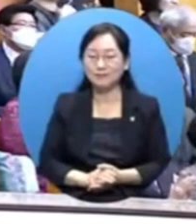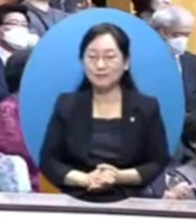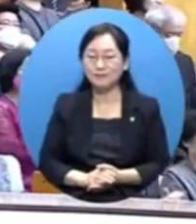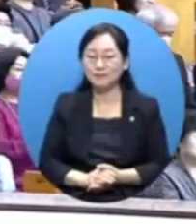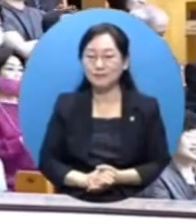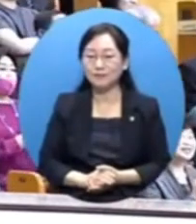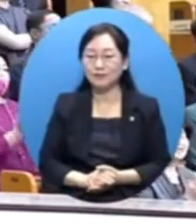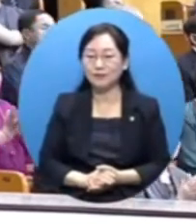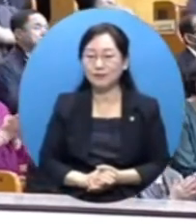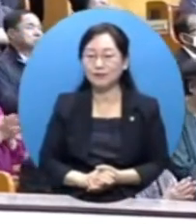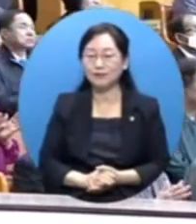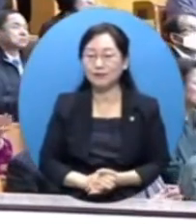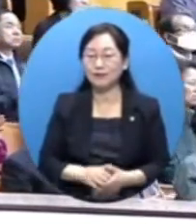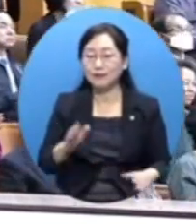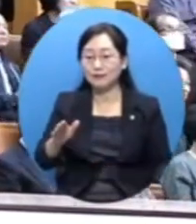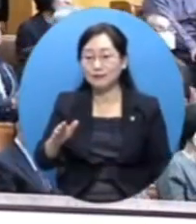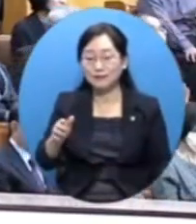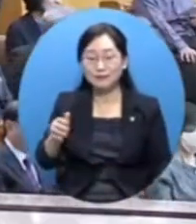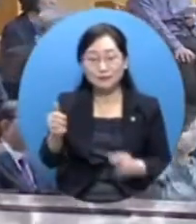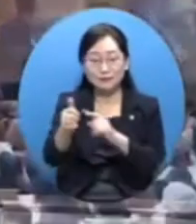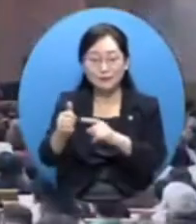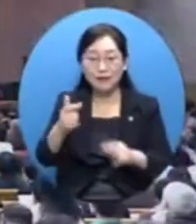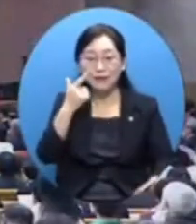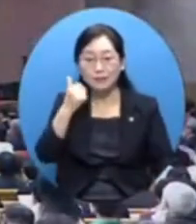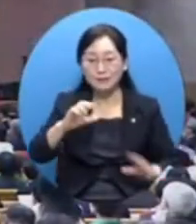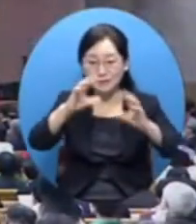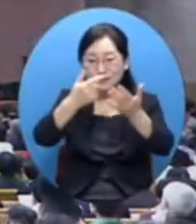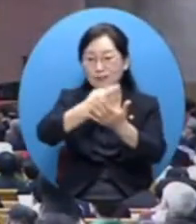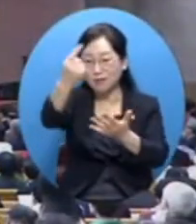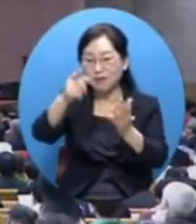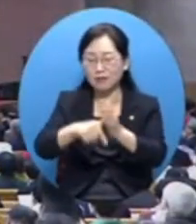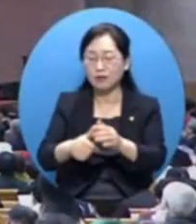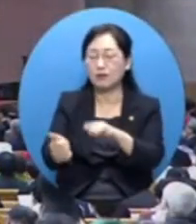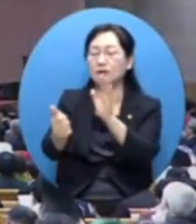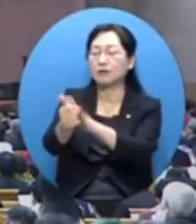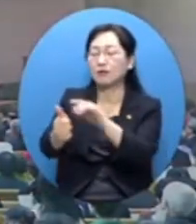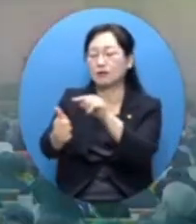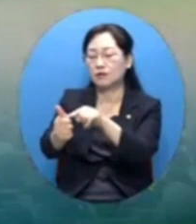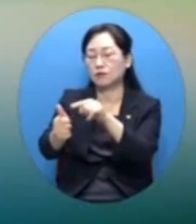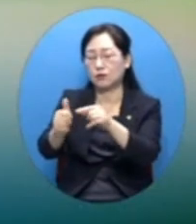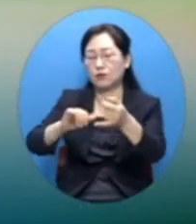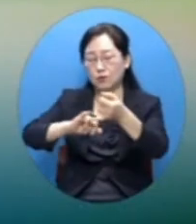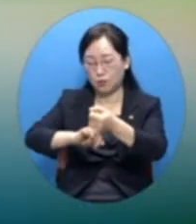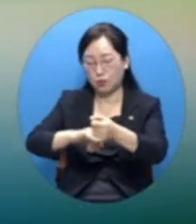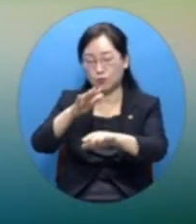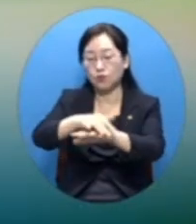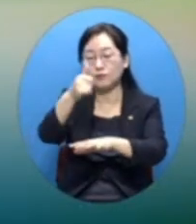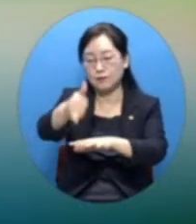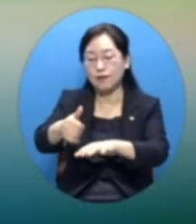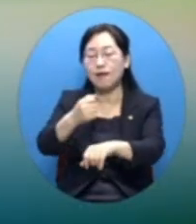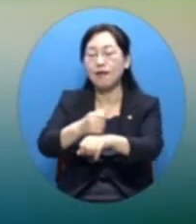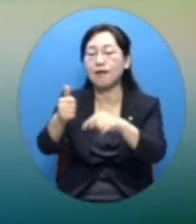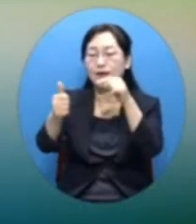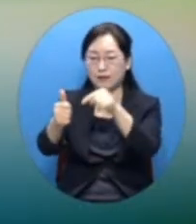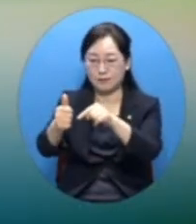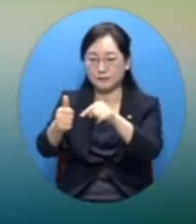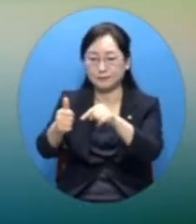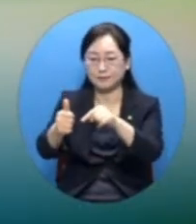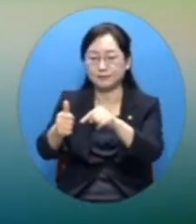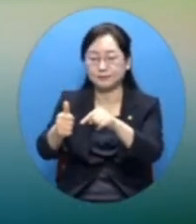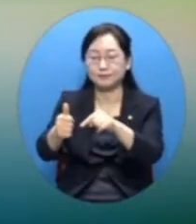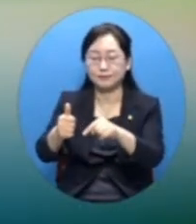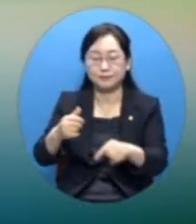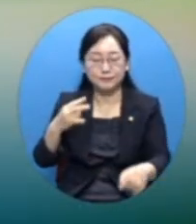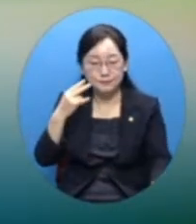할렐루야 그의 아버지가 생활을 따르면서 너는 꼭 농사꾼이 되라 아버지가 유언을 남깁니다 그래서